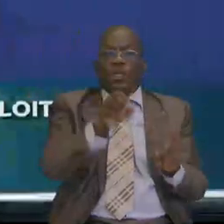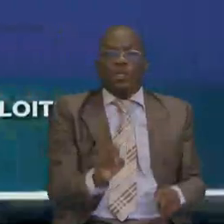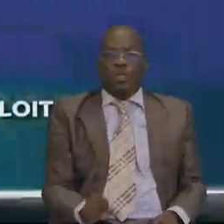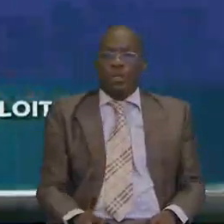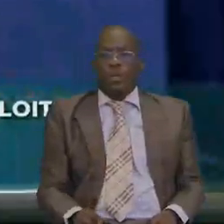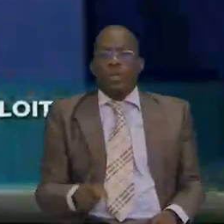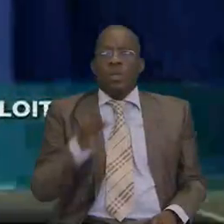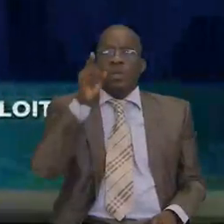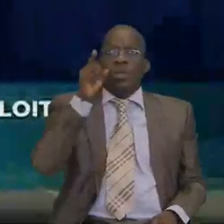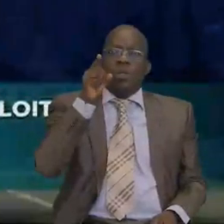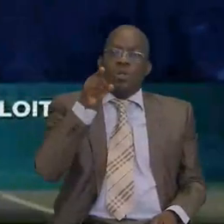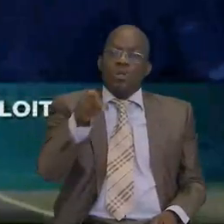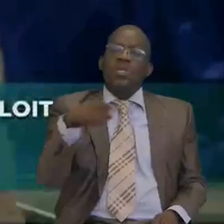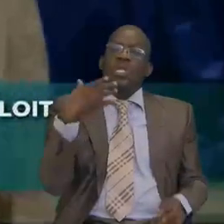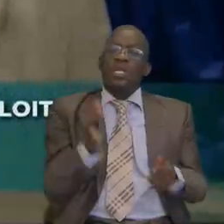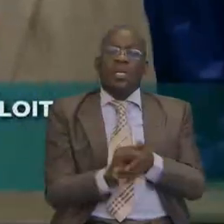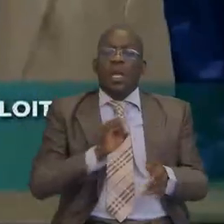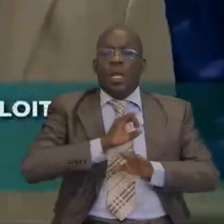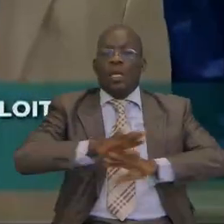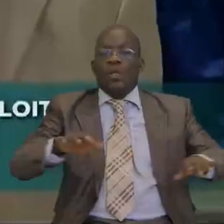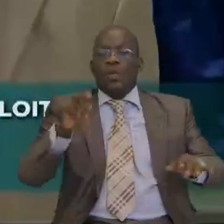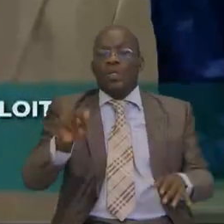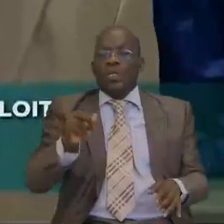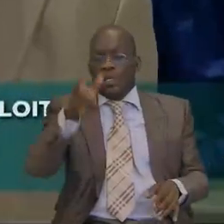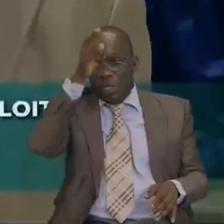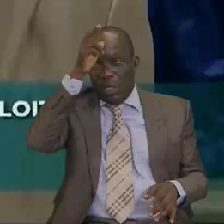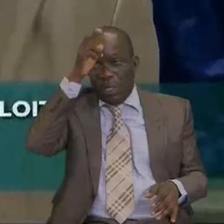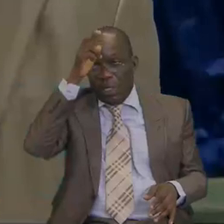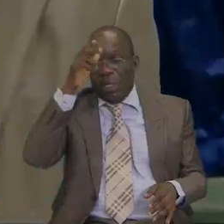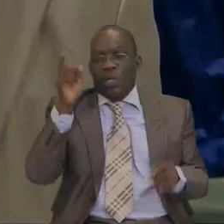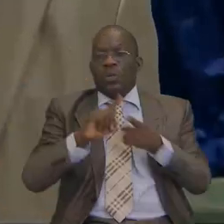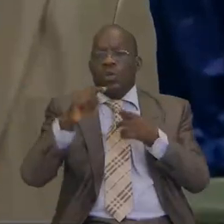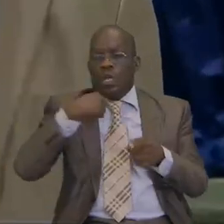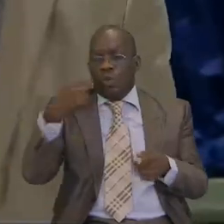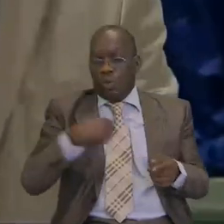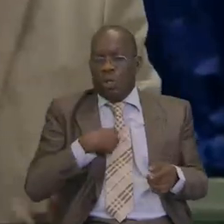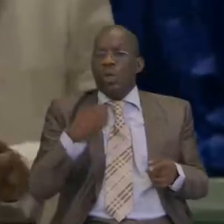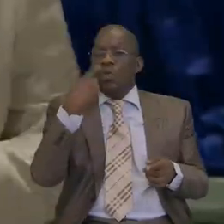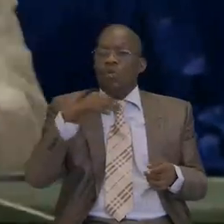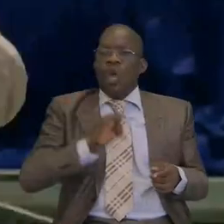Je n'ai pas besoin que Satan me dise qui je suis. Christ m'a déjà dit qui je suis.